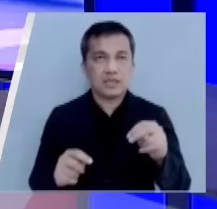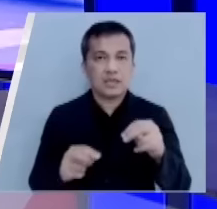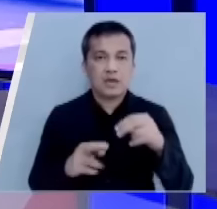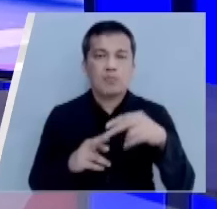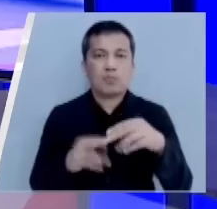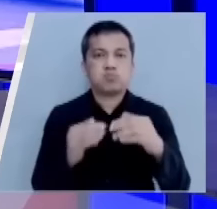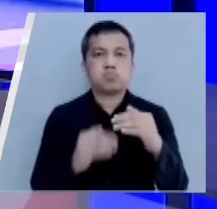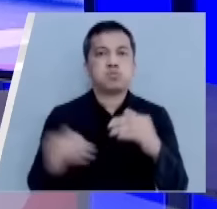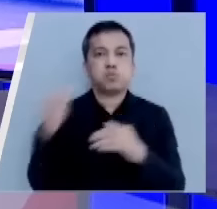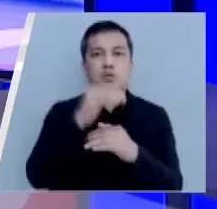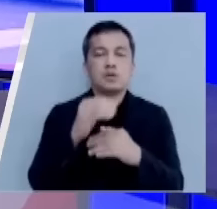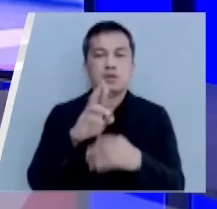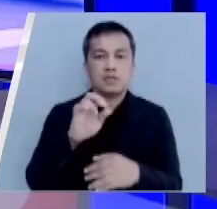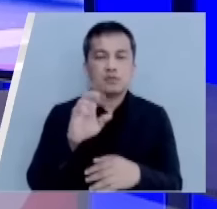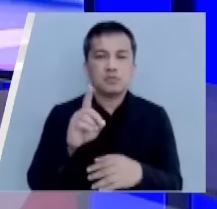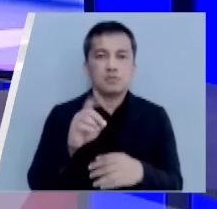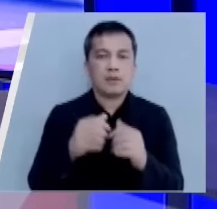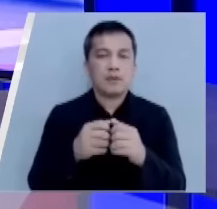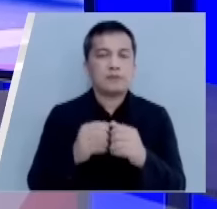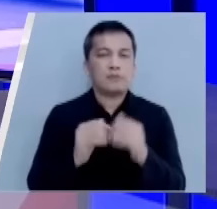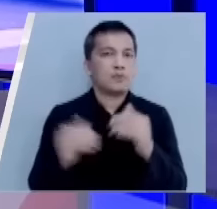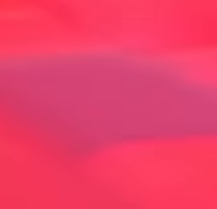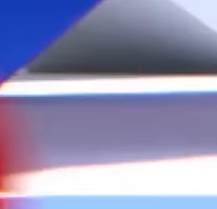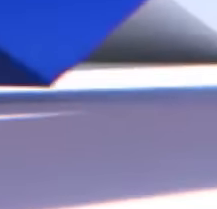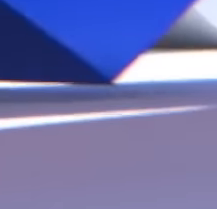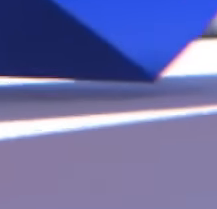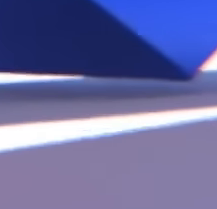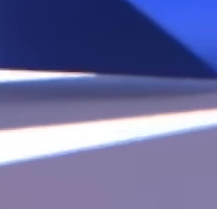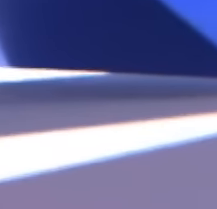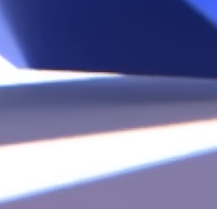palabas din sa iba pang bansa. Yan ang chika ni Aubrey Carampel.